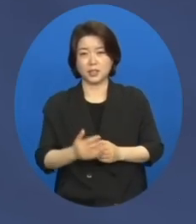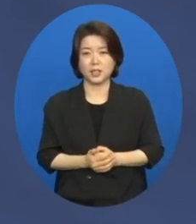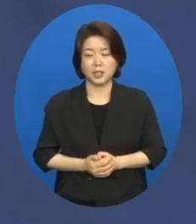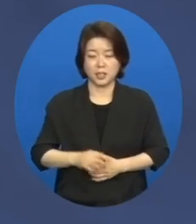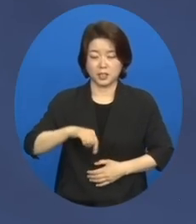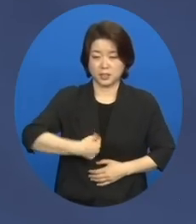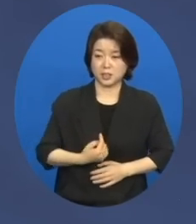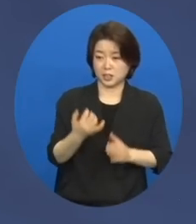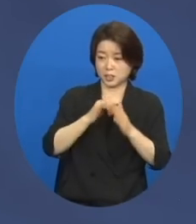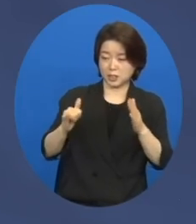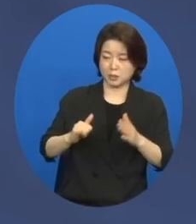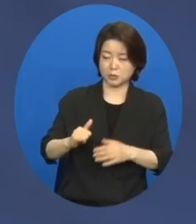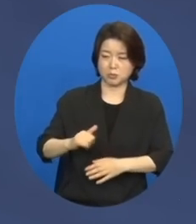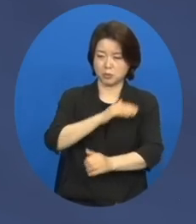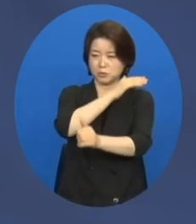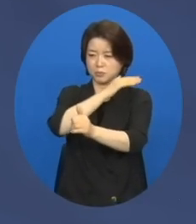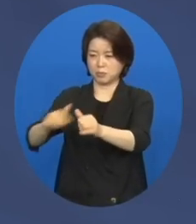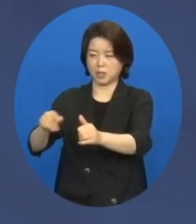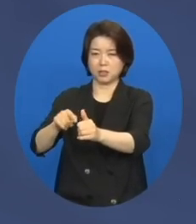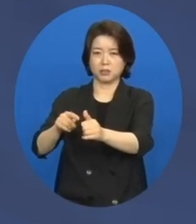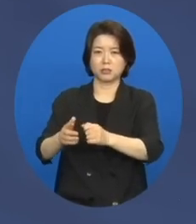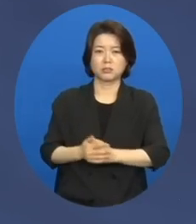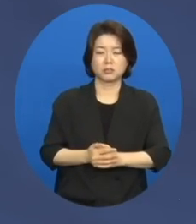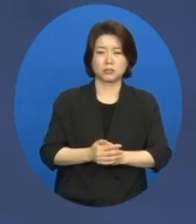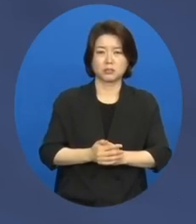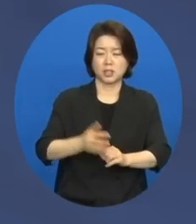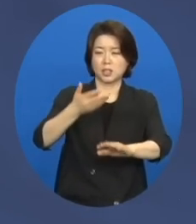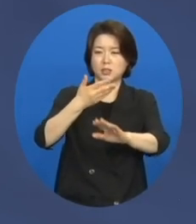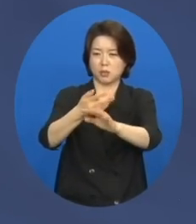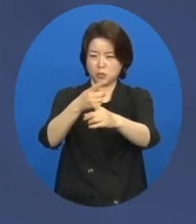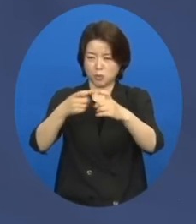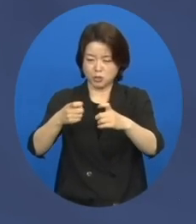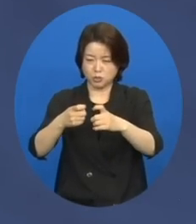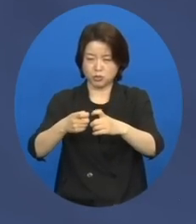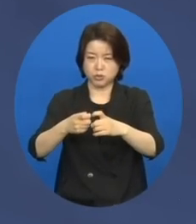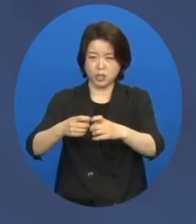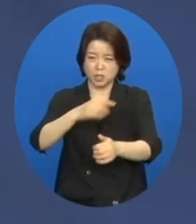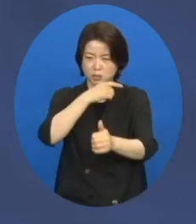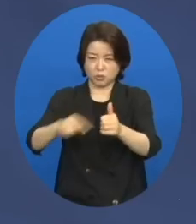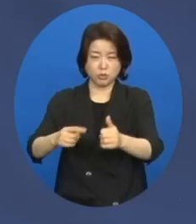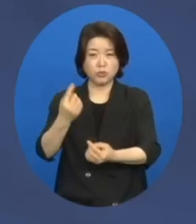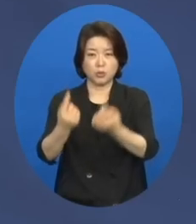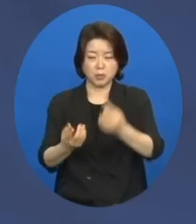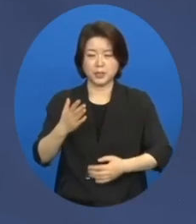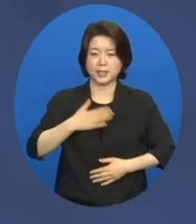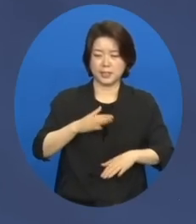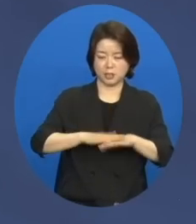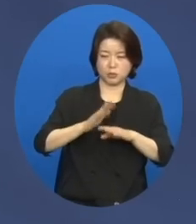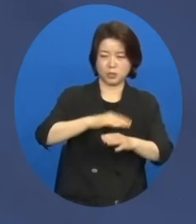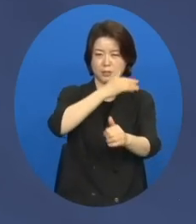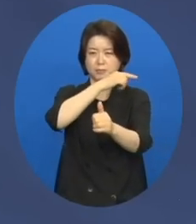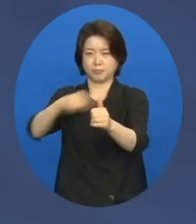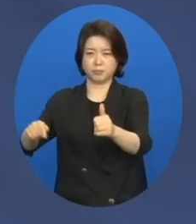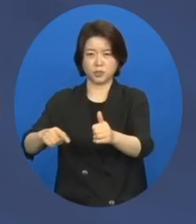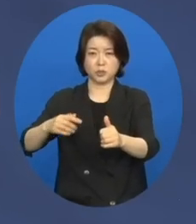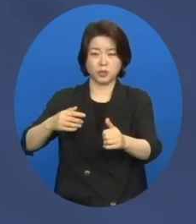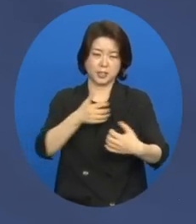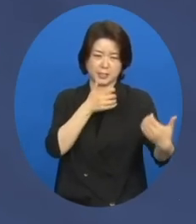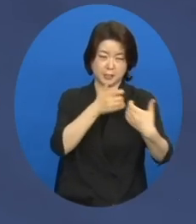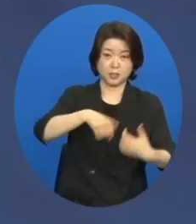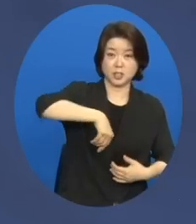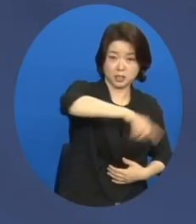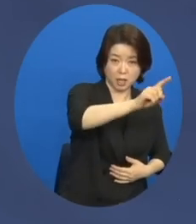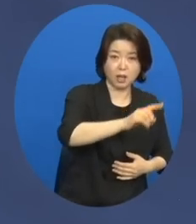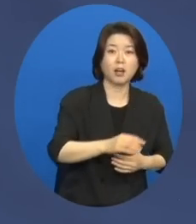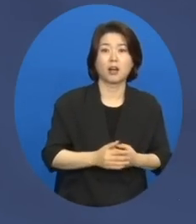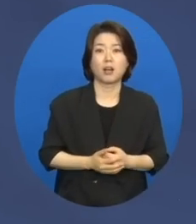치고 나가더라고요. 적의 손에 더럽히기보다는 내 손에 내가 처단하고 나가리라. 배수진을 치고